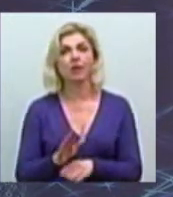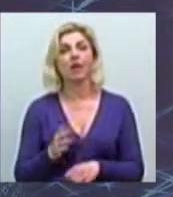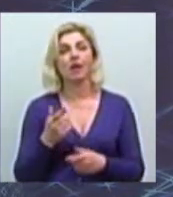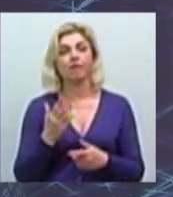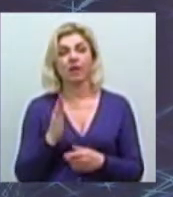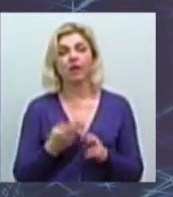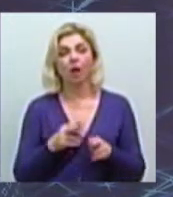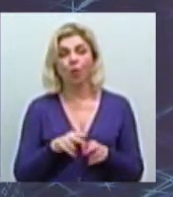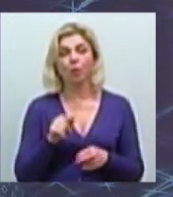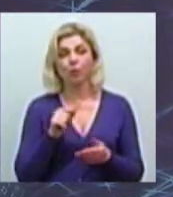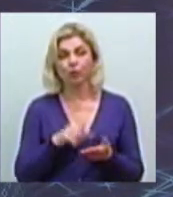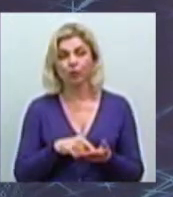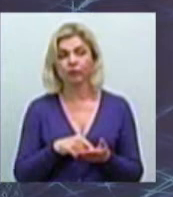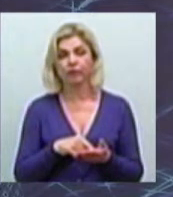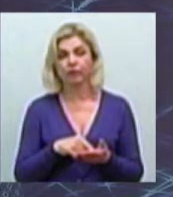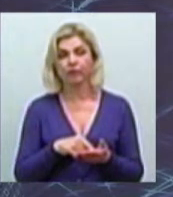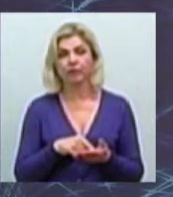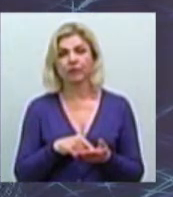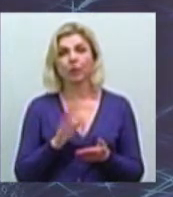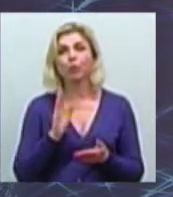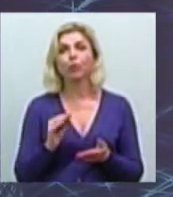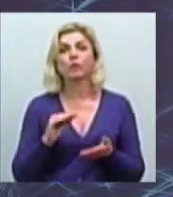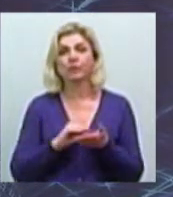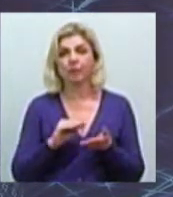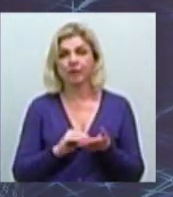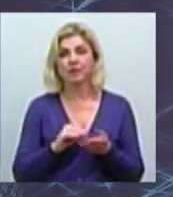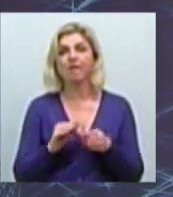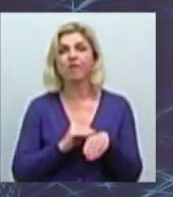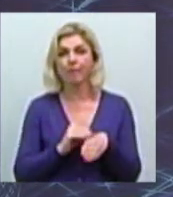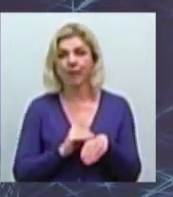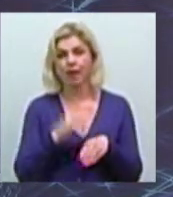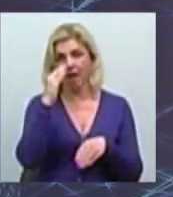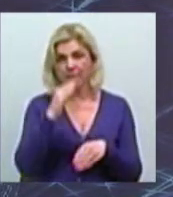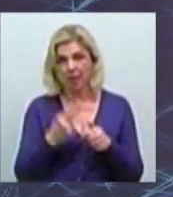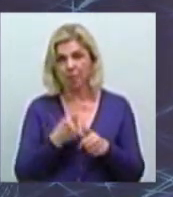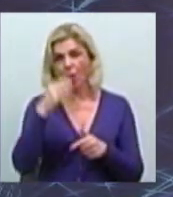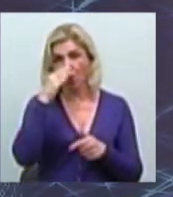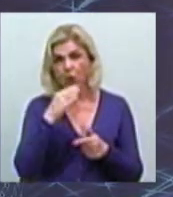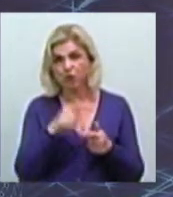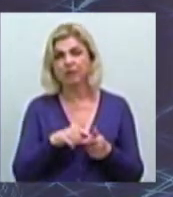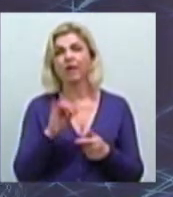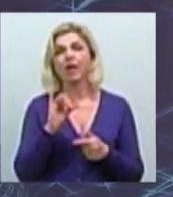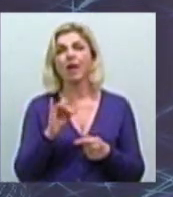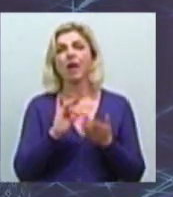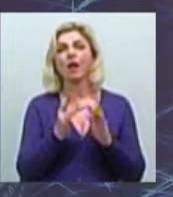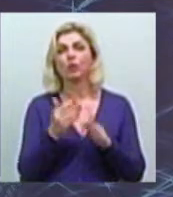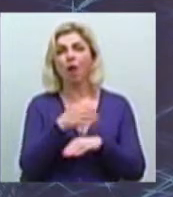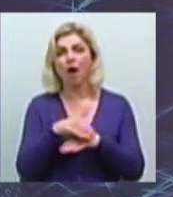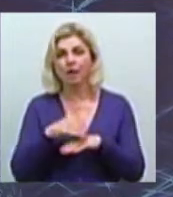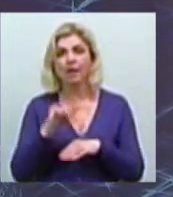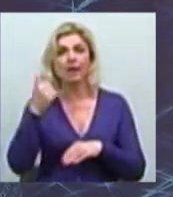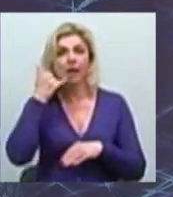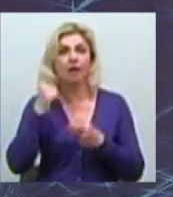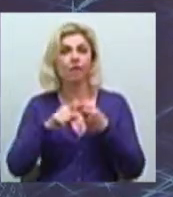там перелічується прим'ята, ну, прізвище по батькові людини, імейл, контактний номер телефону, з якими